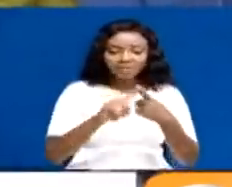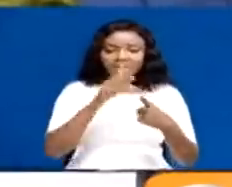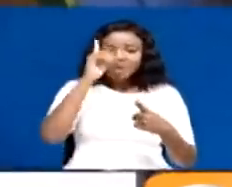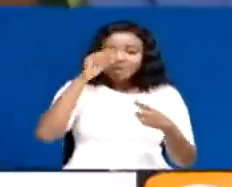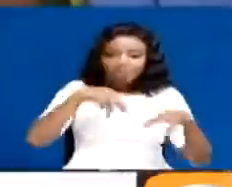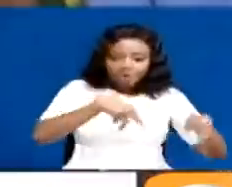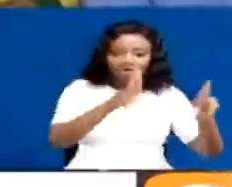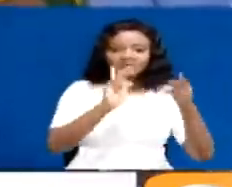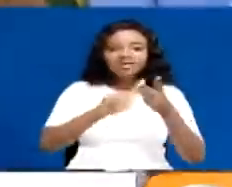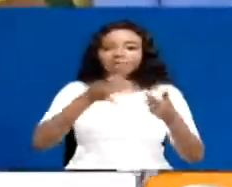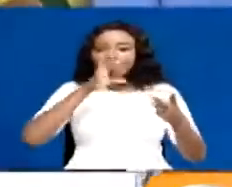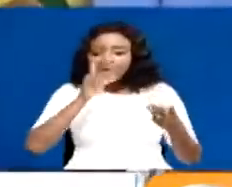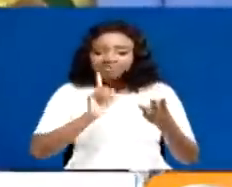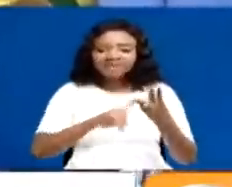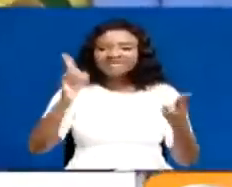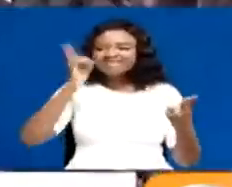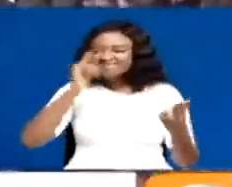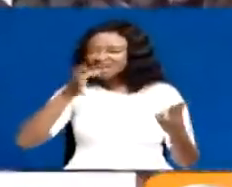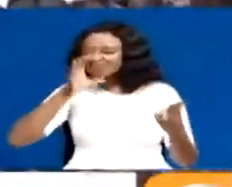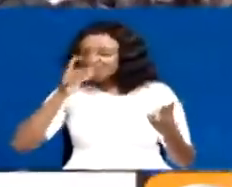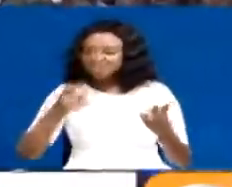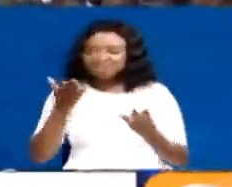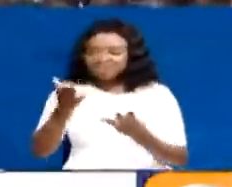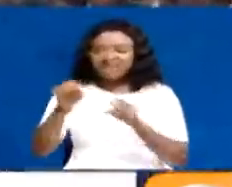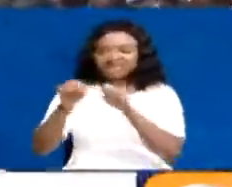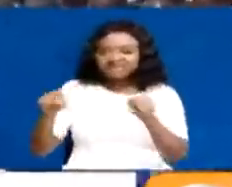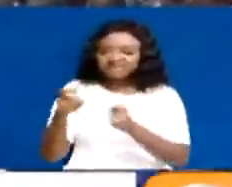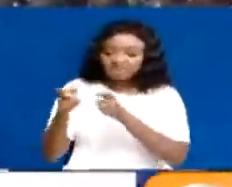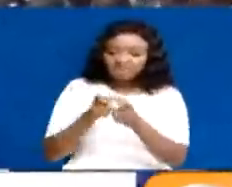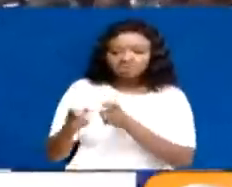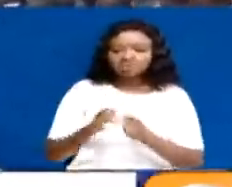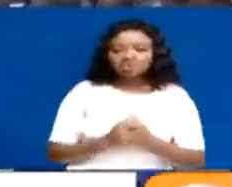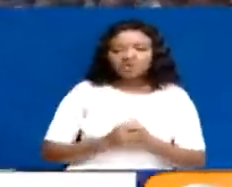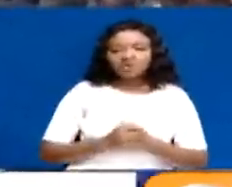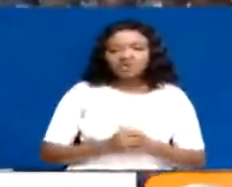ya maji na mambo ya sewage system. Embakasi!